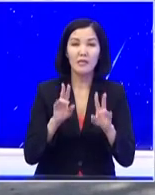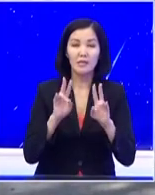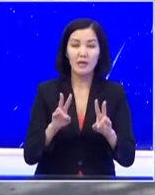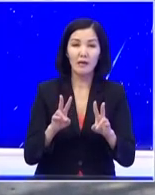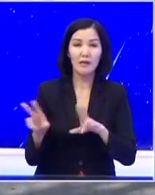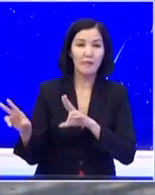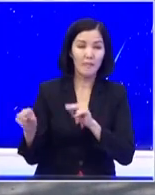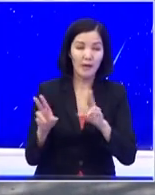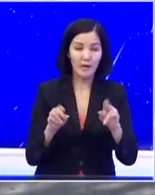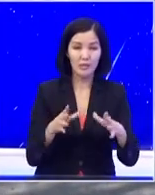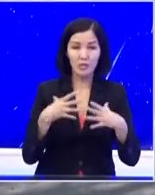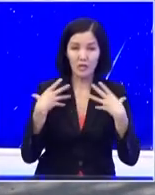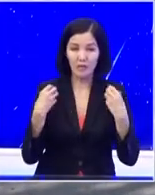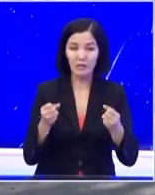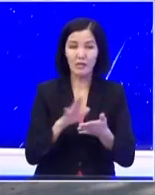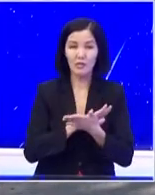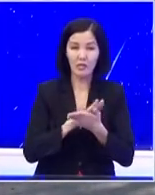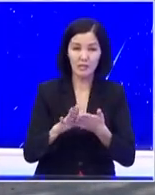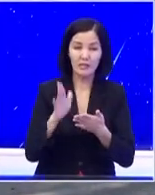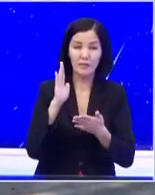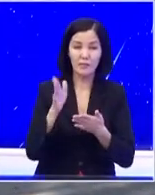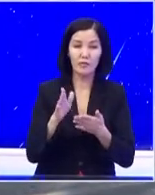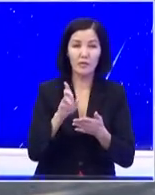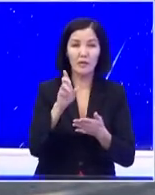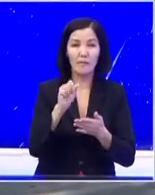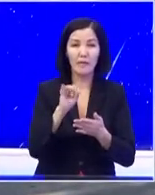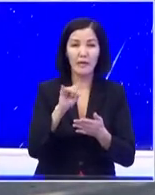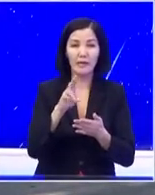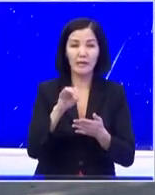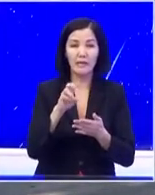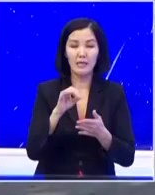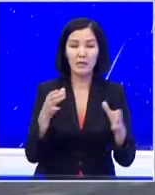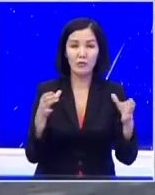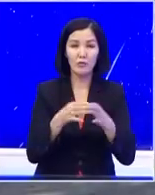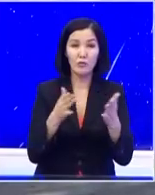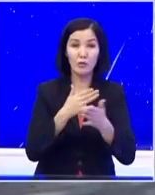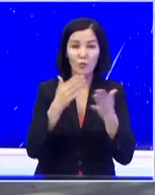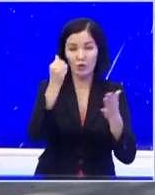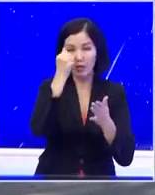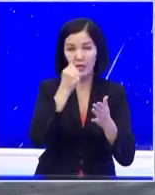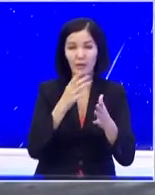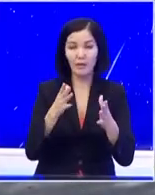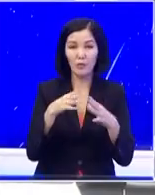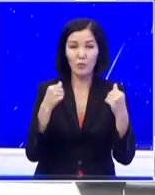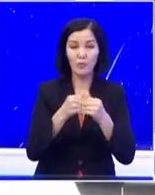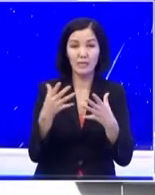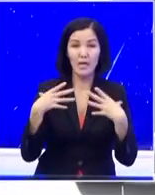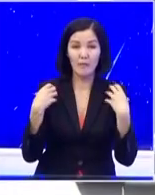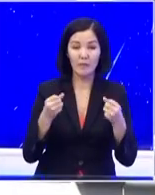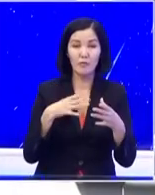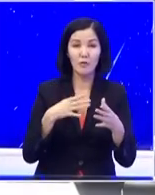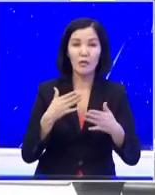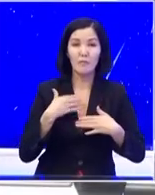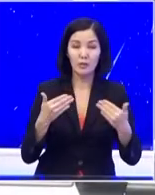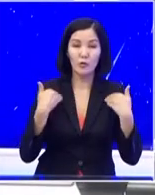болсын. Бүгінгі мына бәйтерек ұжымына көп-көп алғыс айтам, отбасылар аман-есен болсын, бізді құттықтап